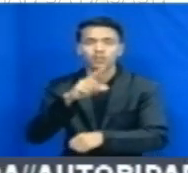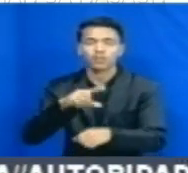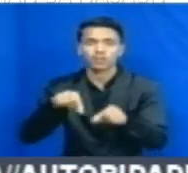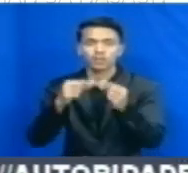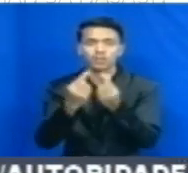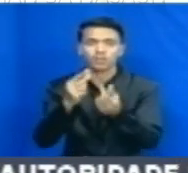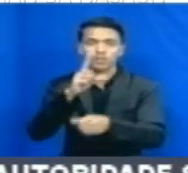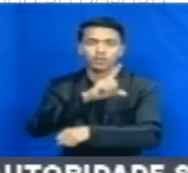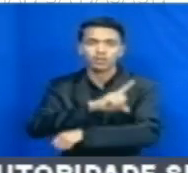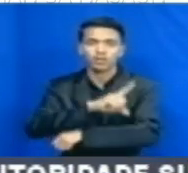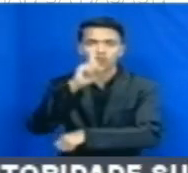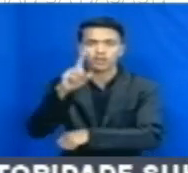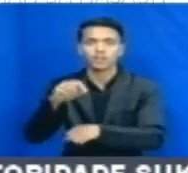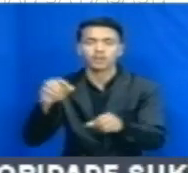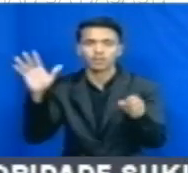20 dias